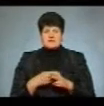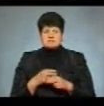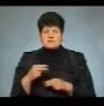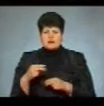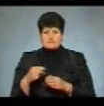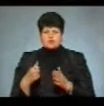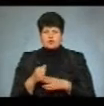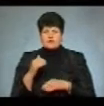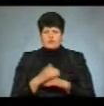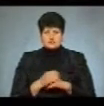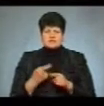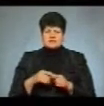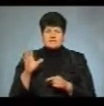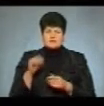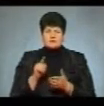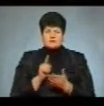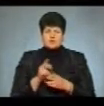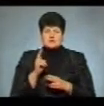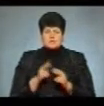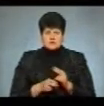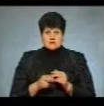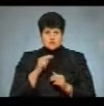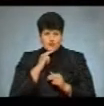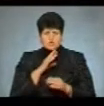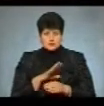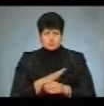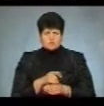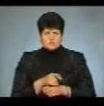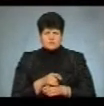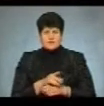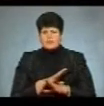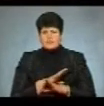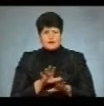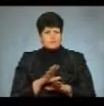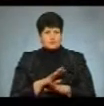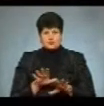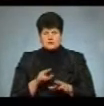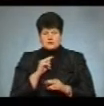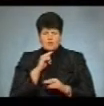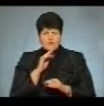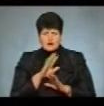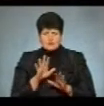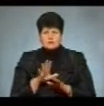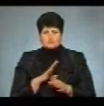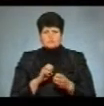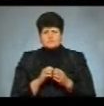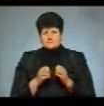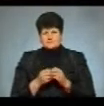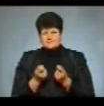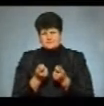До вечора це все повинно закінчитися. Зауважень не було з сторони поліції? Не було зауважень, були дрібні якісь